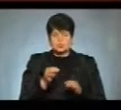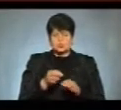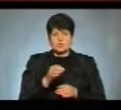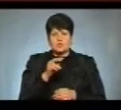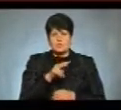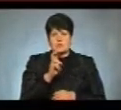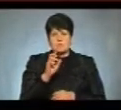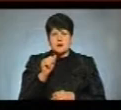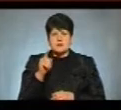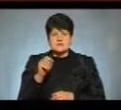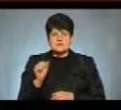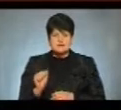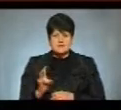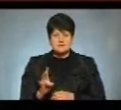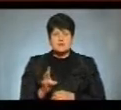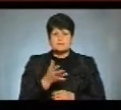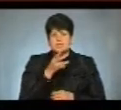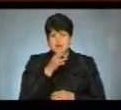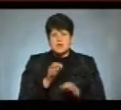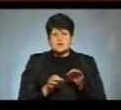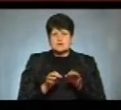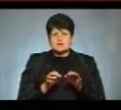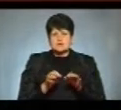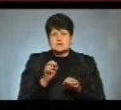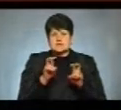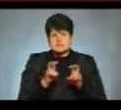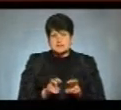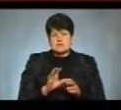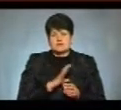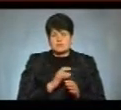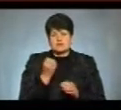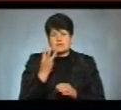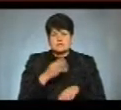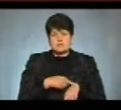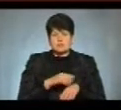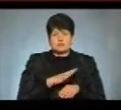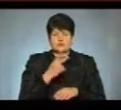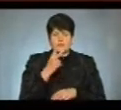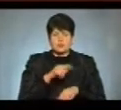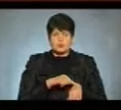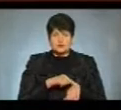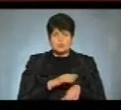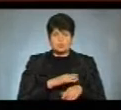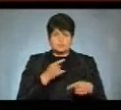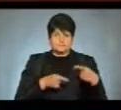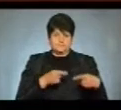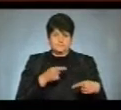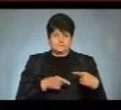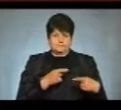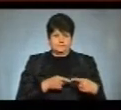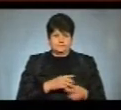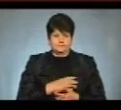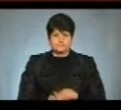Базан. Сьогодні під час чергового засідання, яке розпочалося о 13 і тривало близько 2 годин, відбулися дебати. Подробиці у